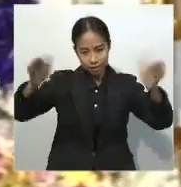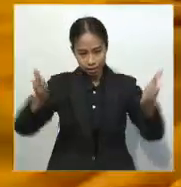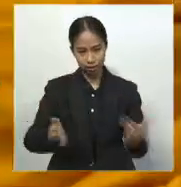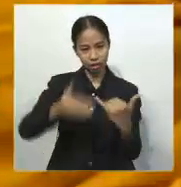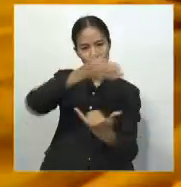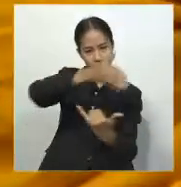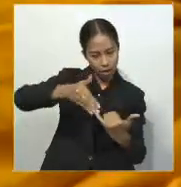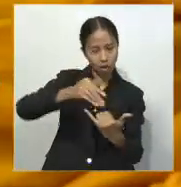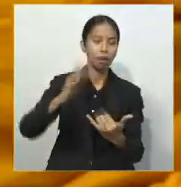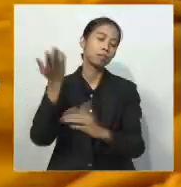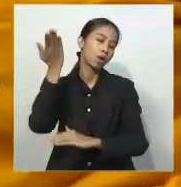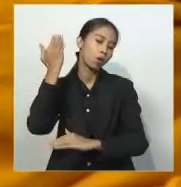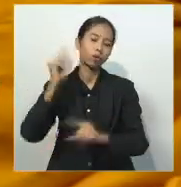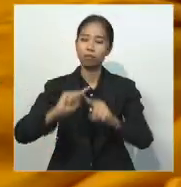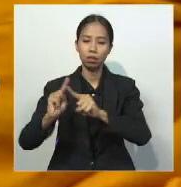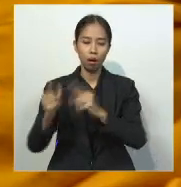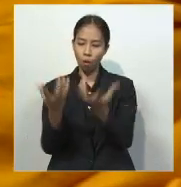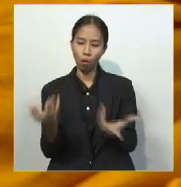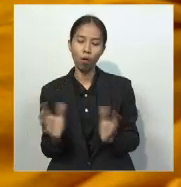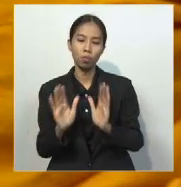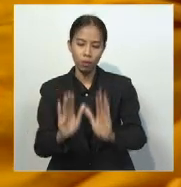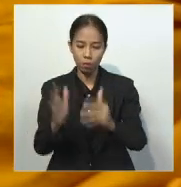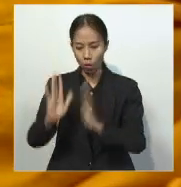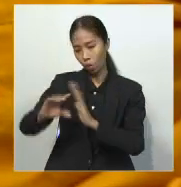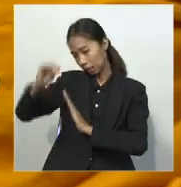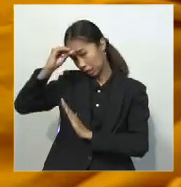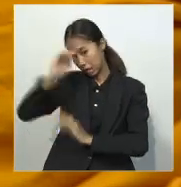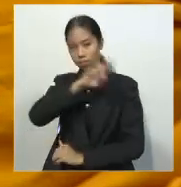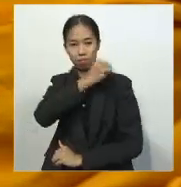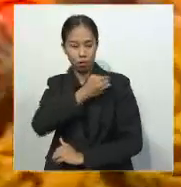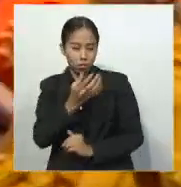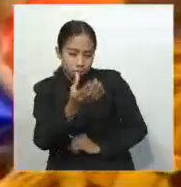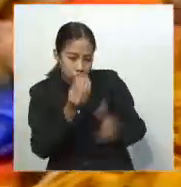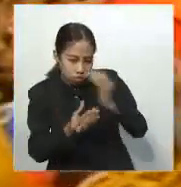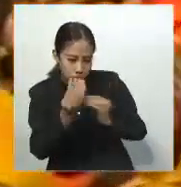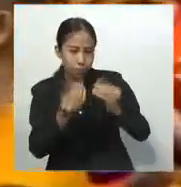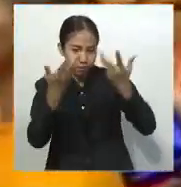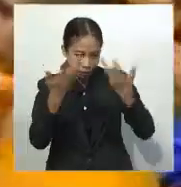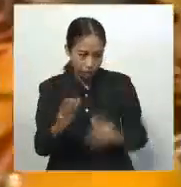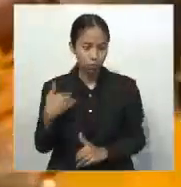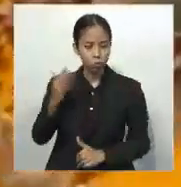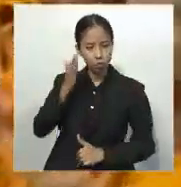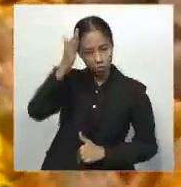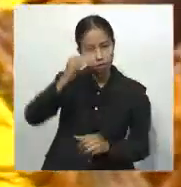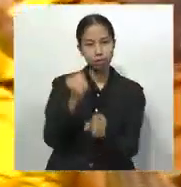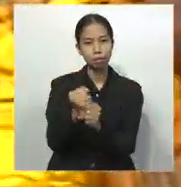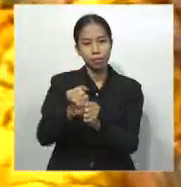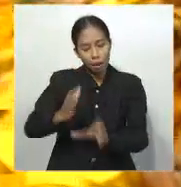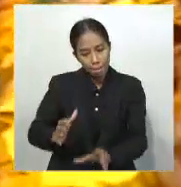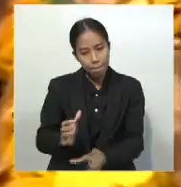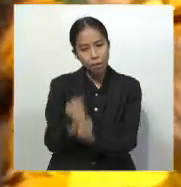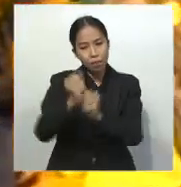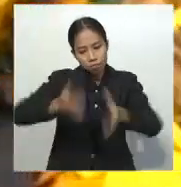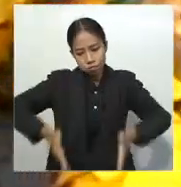พ่อคูณเมื่อครั้งเป็นครูใหญ่ค่ะให้กับนักศึกษาแพทย์ได้ศึกษาและหลังจากนั้นก็จะสร้างอนุสรณ์สถานเสร็จแล้วก็จะนำไม้เ